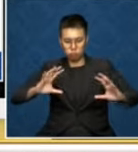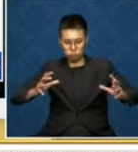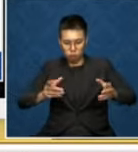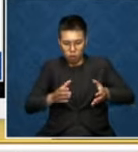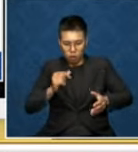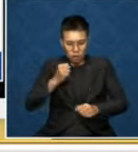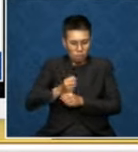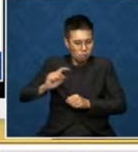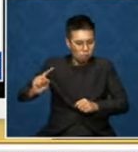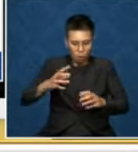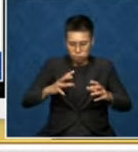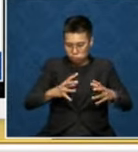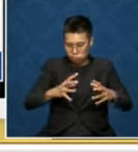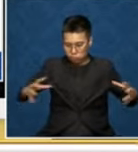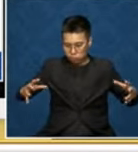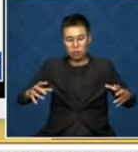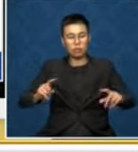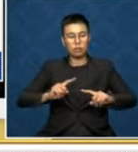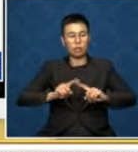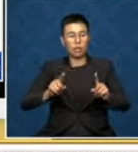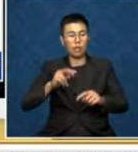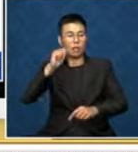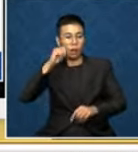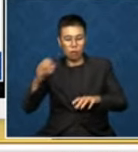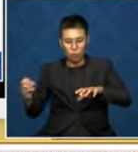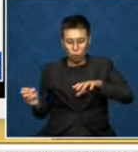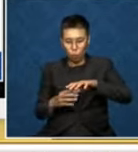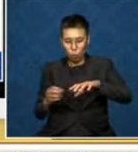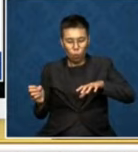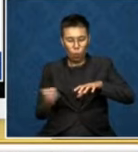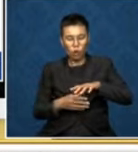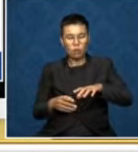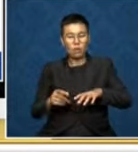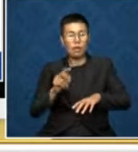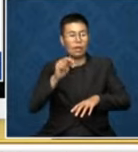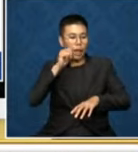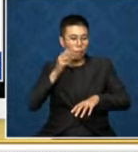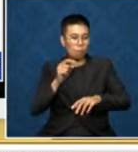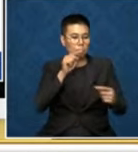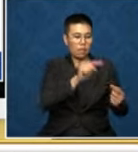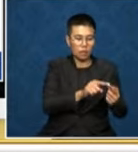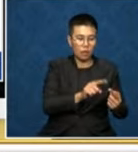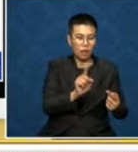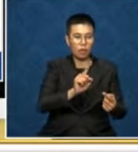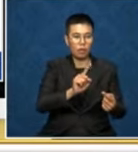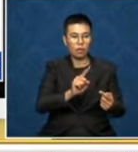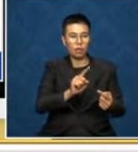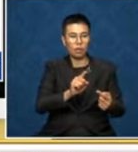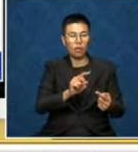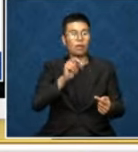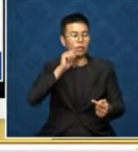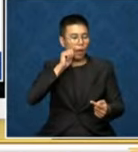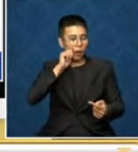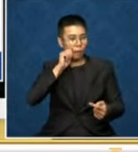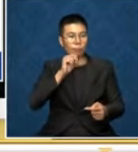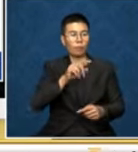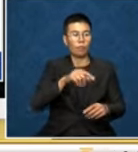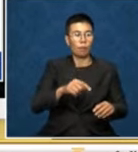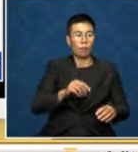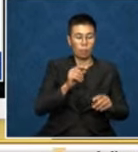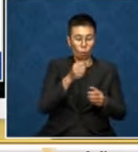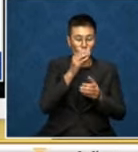ที่ชลประทานนอกเขตได้จะต้องส่งน้ำเพื่อไปยังพื้นที่เพาะปลูกของเกษตรอย่างน้อยเกษตรกรอย่างน้อย1ครอบหรือรอบ